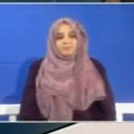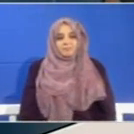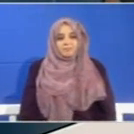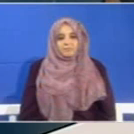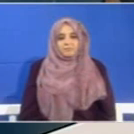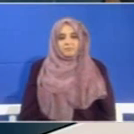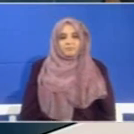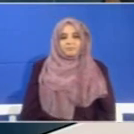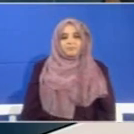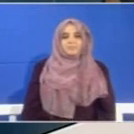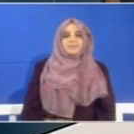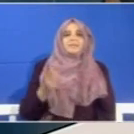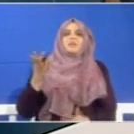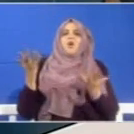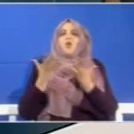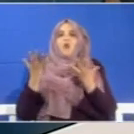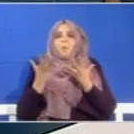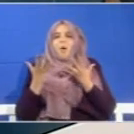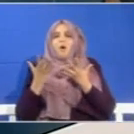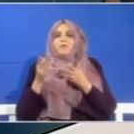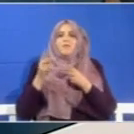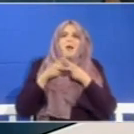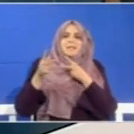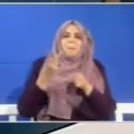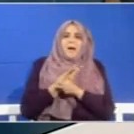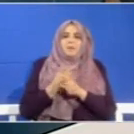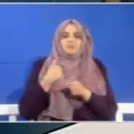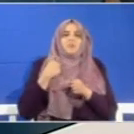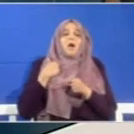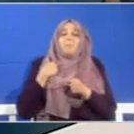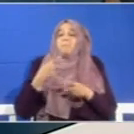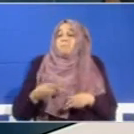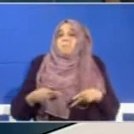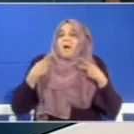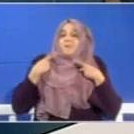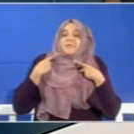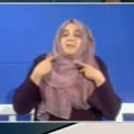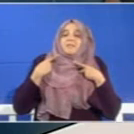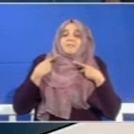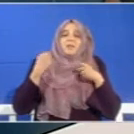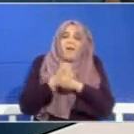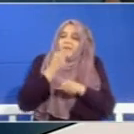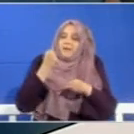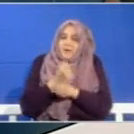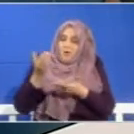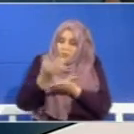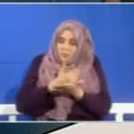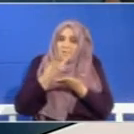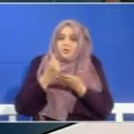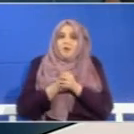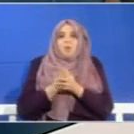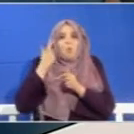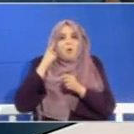كيفاش يعني ناحيتي كامل وأنا نخدم شريت دار باش نستر فيها أولادي. نعم. تحت